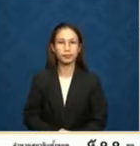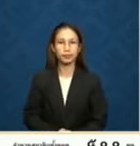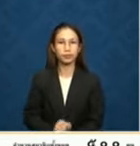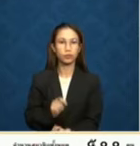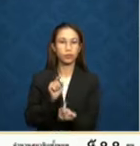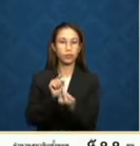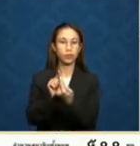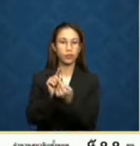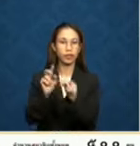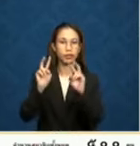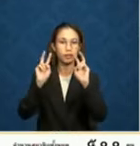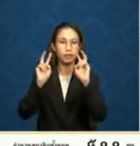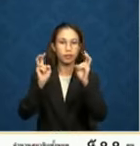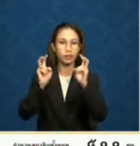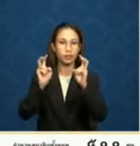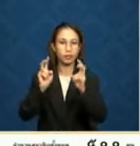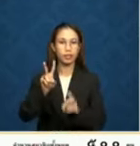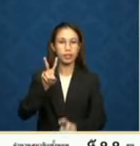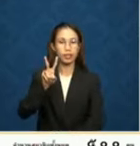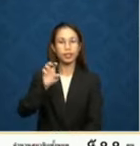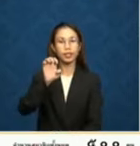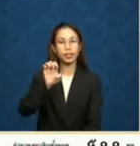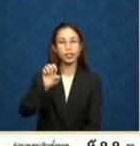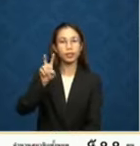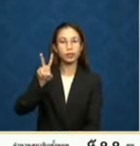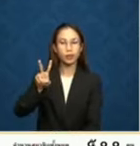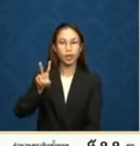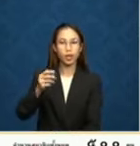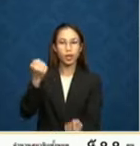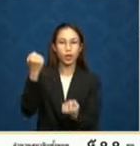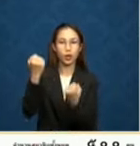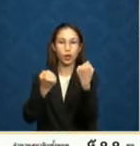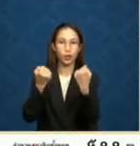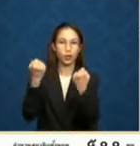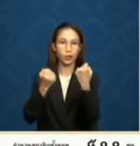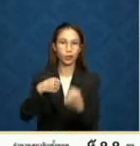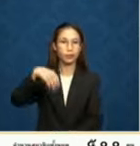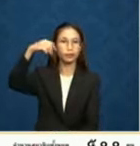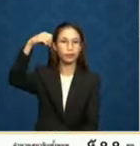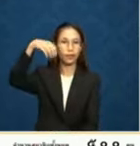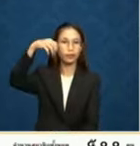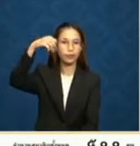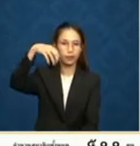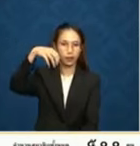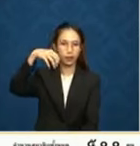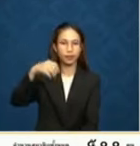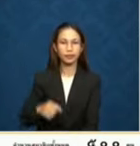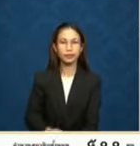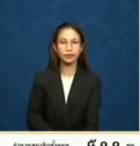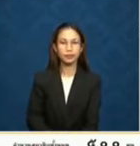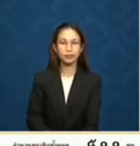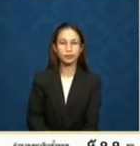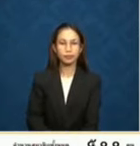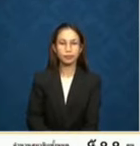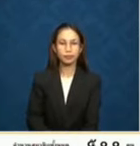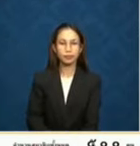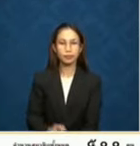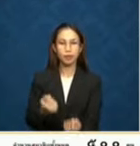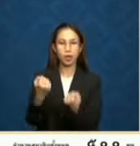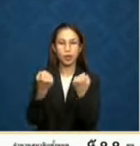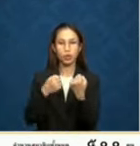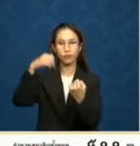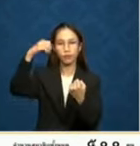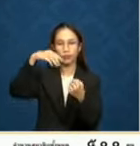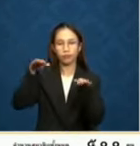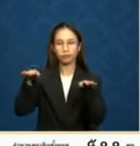เรื่องของอวีหรือลดดนที่ใช้ระบบไฟฟ้าจะเข้ามาทดแทนเรื่